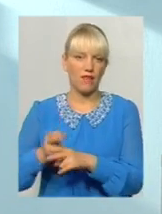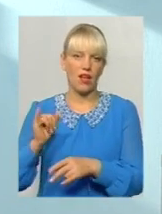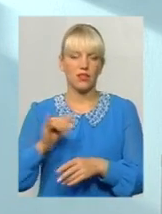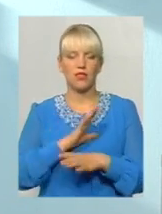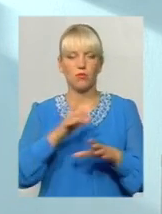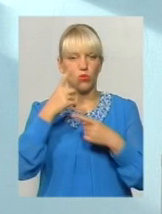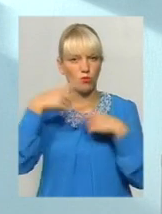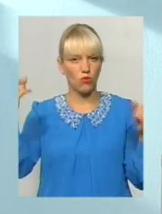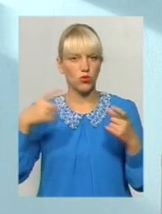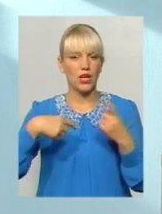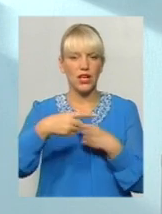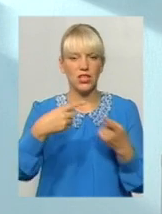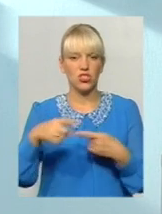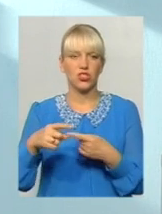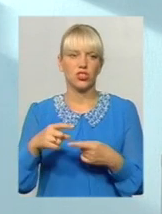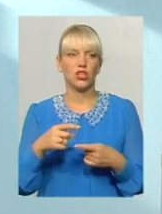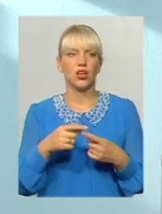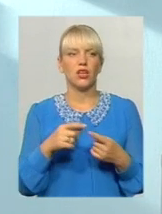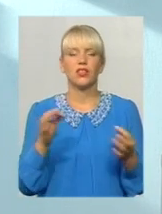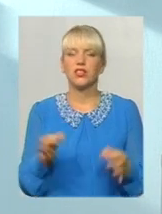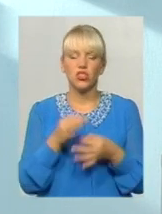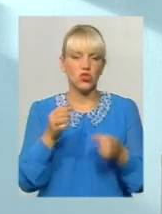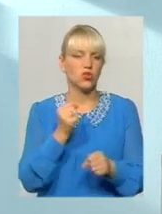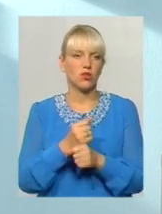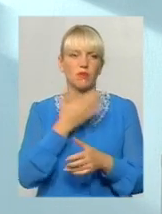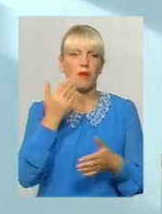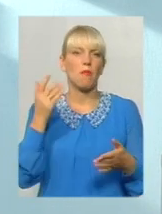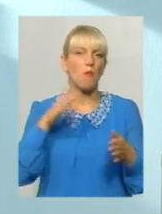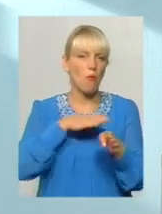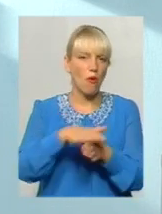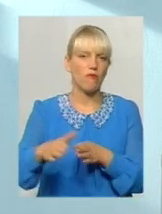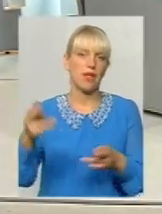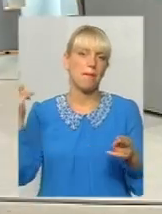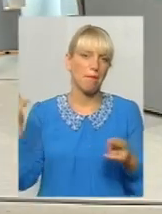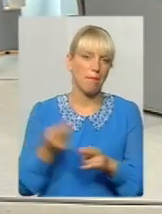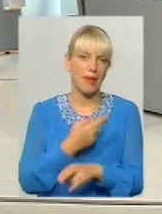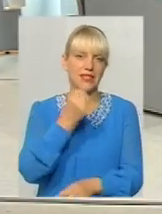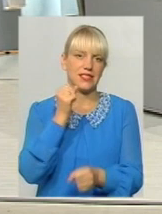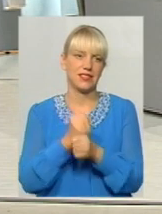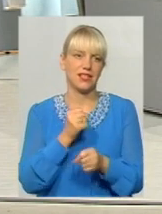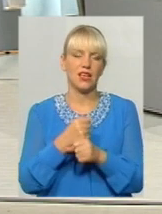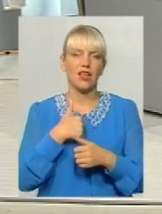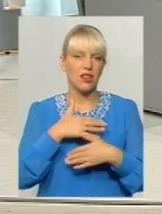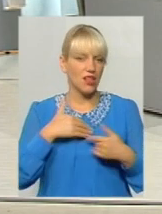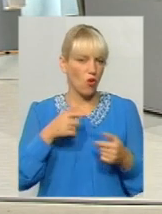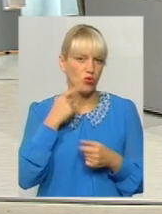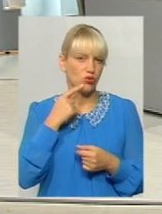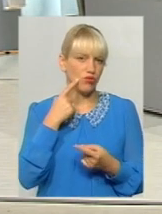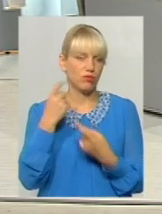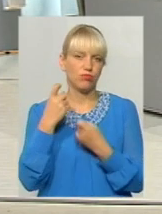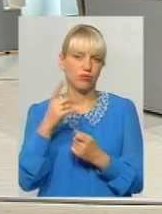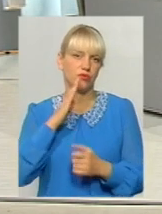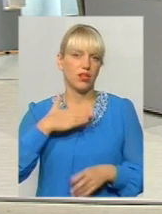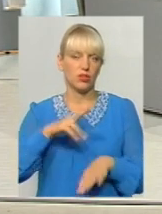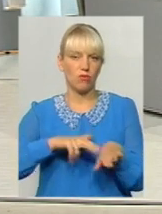райвідділ міліції орієнтировки. Нічого, нічого, вже повна бездіяльність. То просто я не хочу казати в сторону там поліції нашого